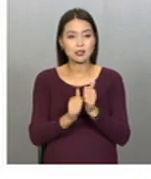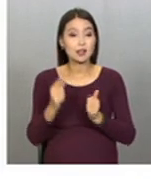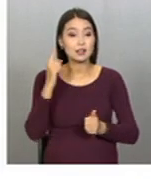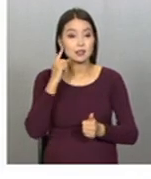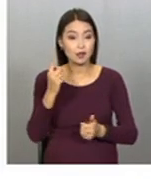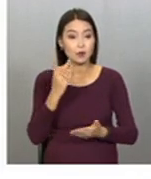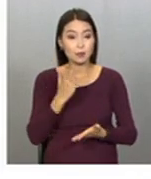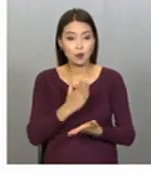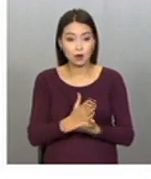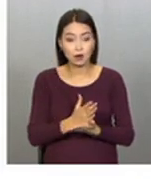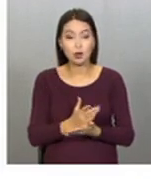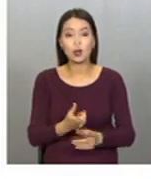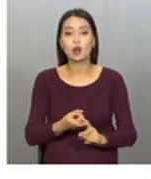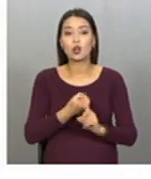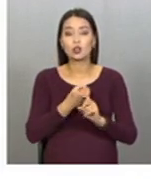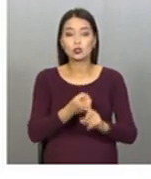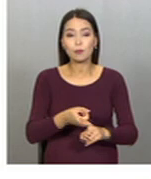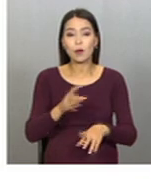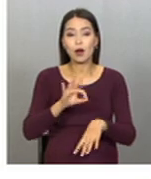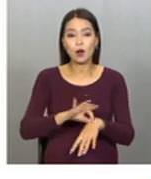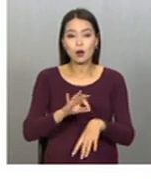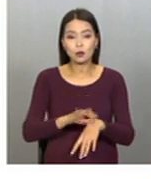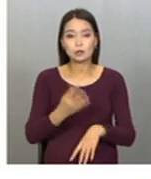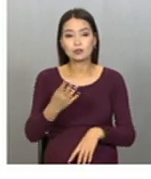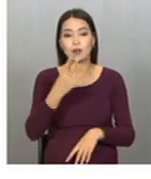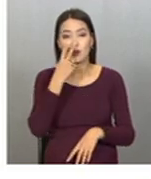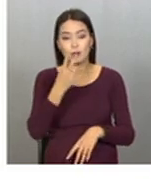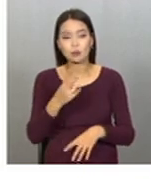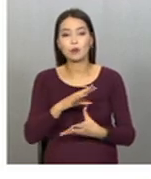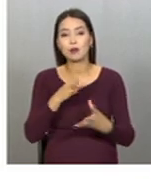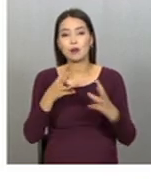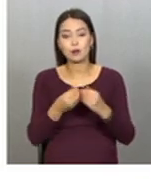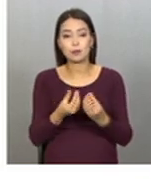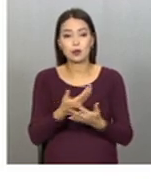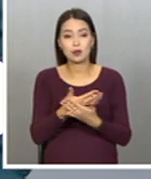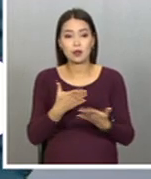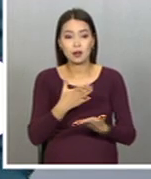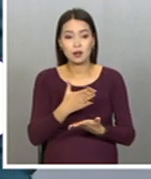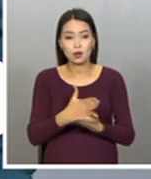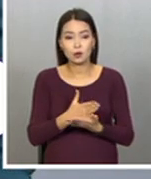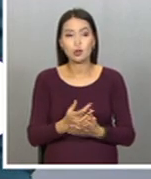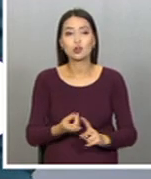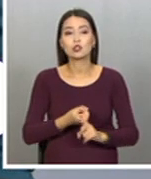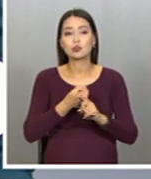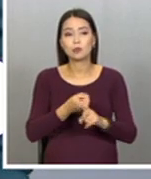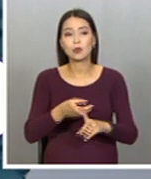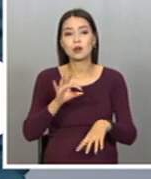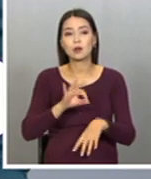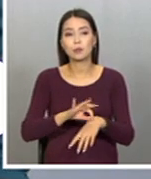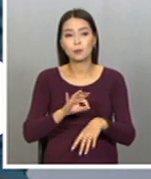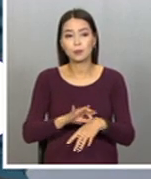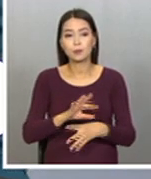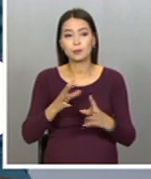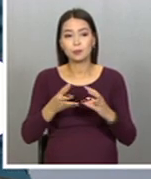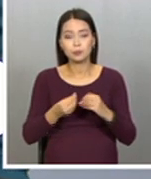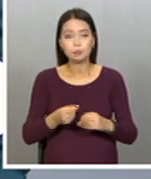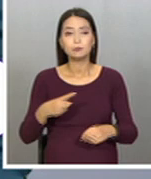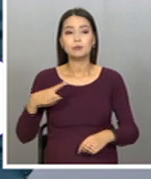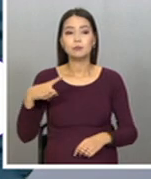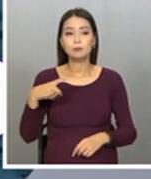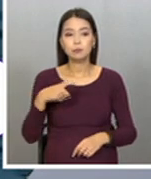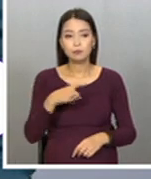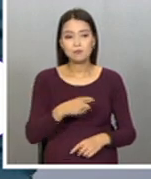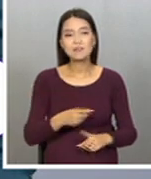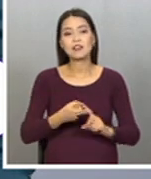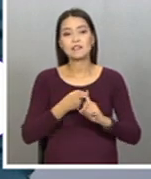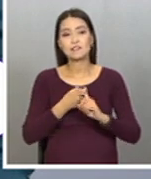жұқпалы ауруларды тарататын қоздырушылары болады. Жұқпалы аурулар негізінен бактериялар,